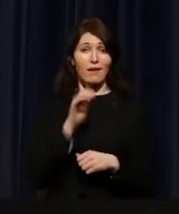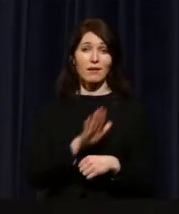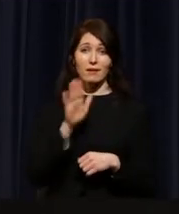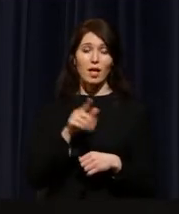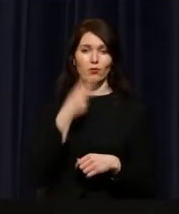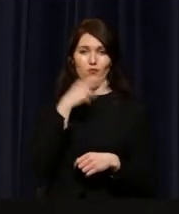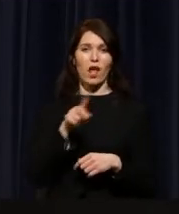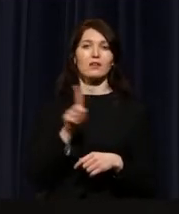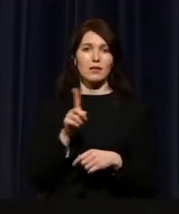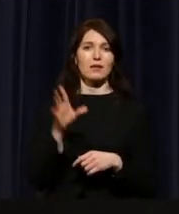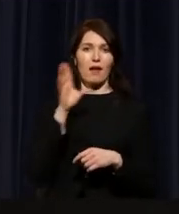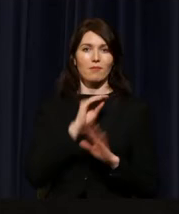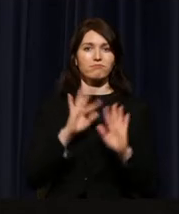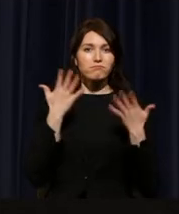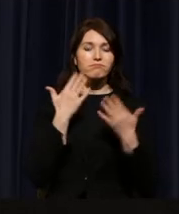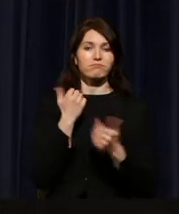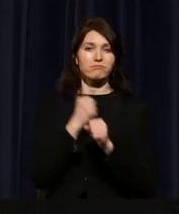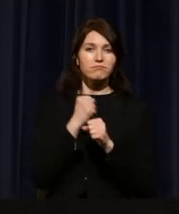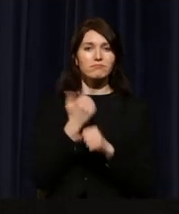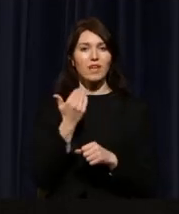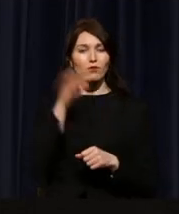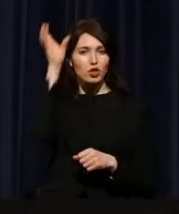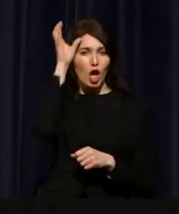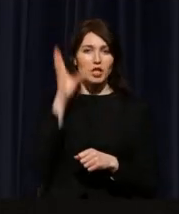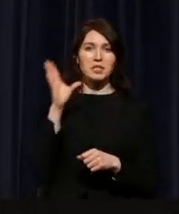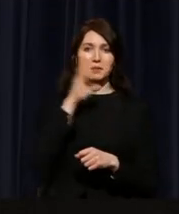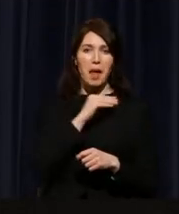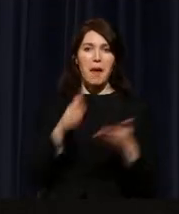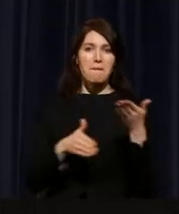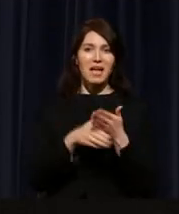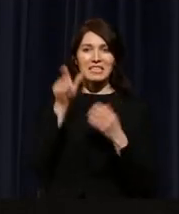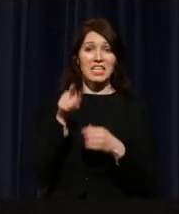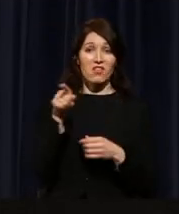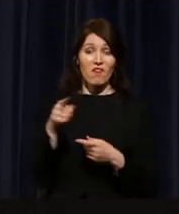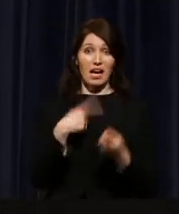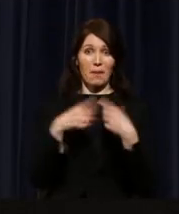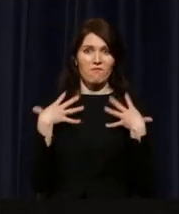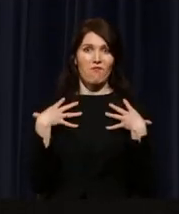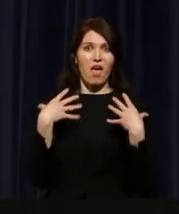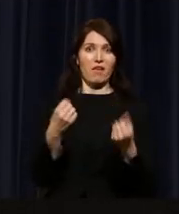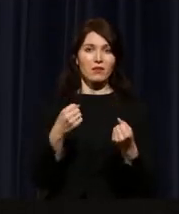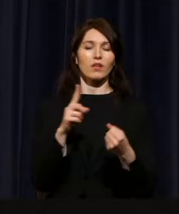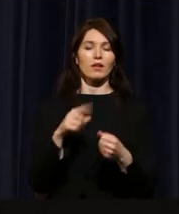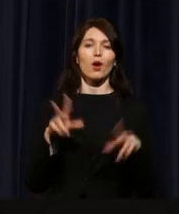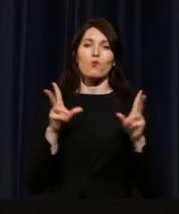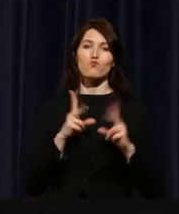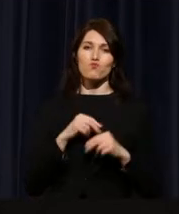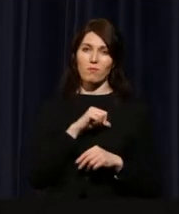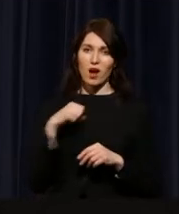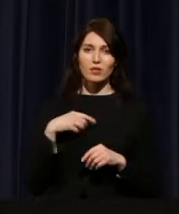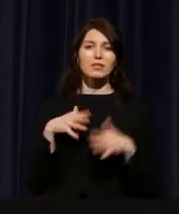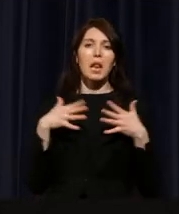ka tas ir nostrādājis, tava zināšanas spēja, ko tu esi izdarījis, ir palīdzējis cilvēkam izveseļoties, un tad nāk tas gandarījums. Līdz ar to tas